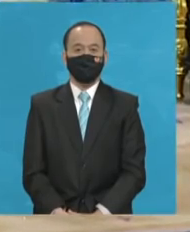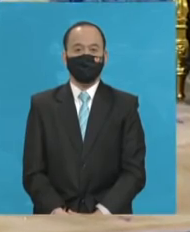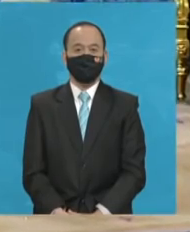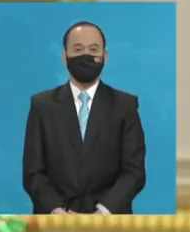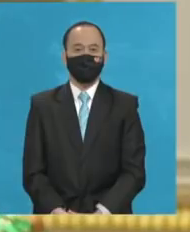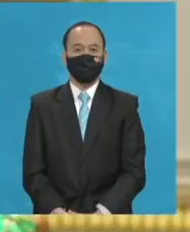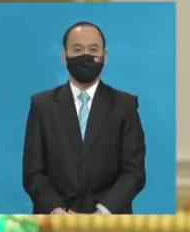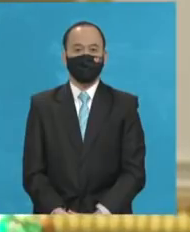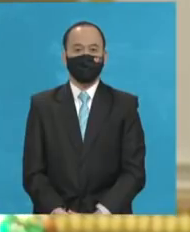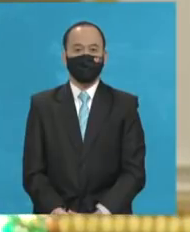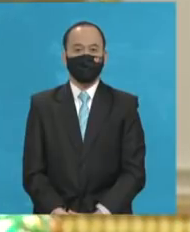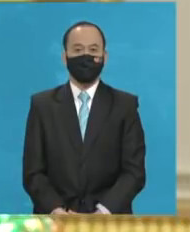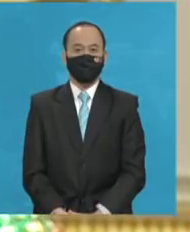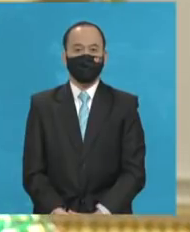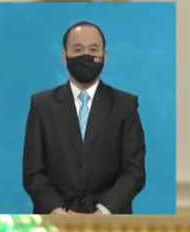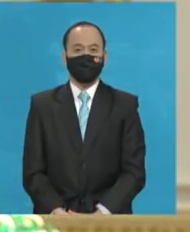owner